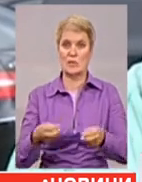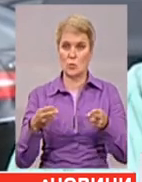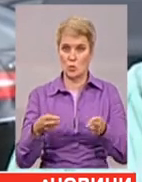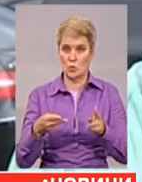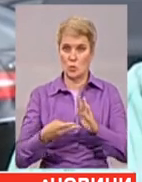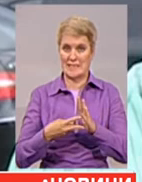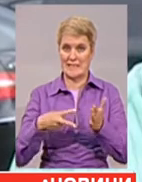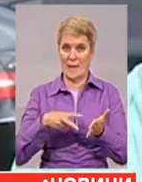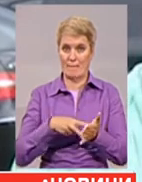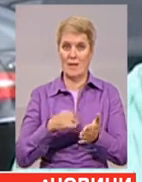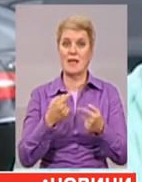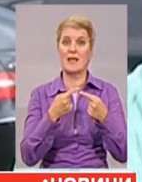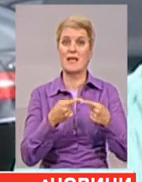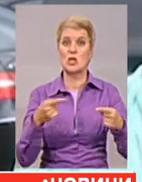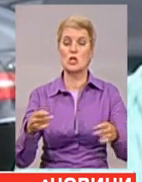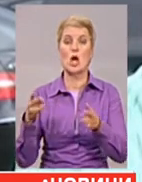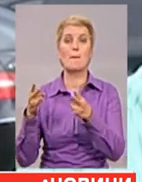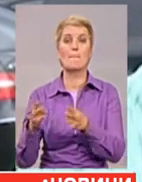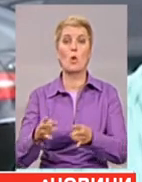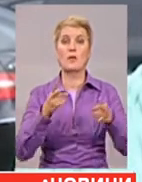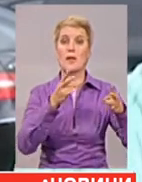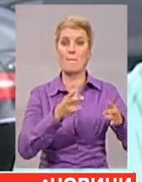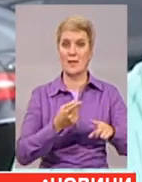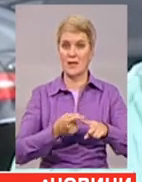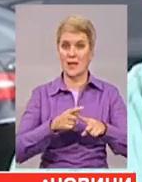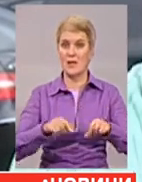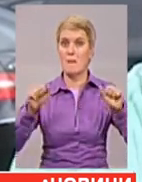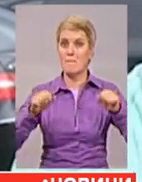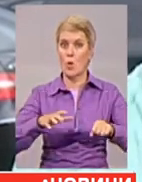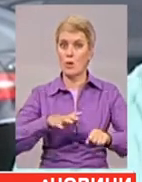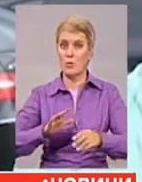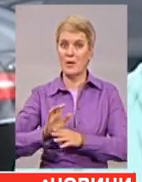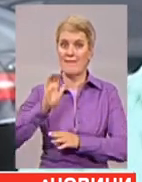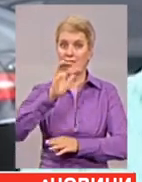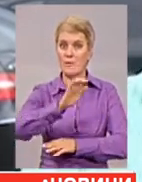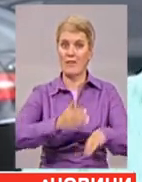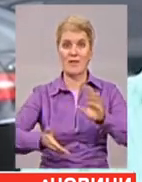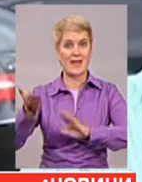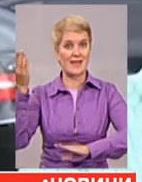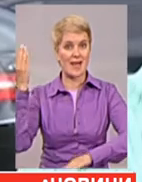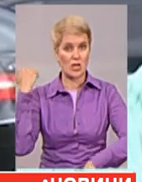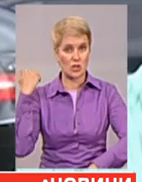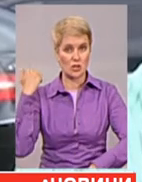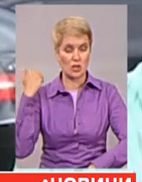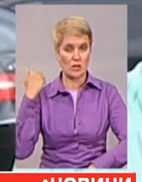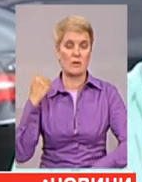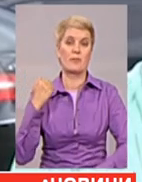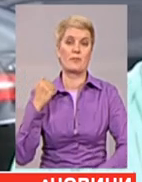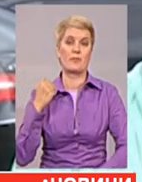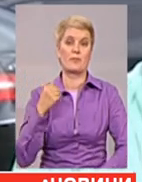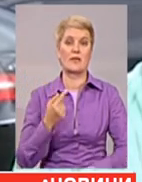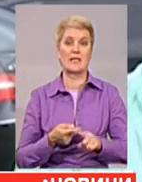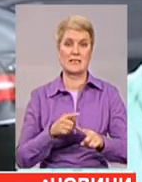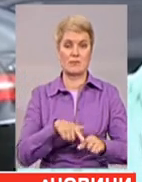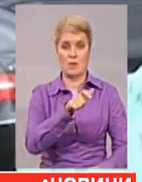інших потерпілих, які могли бути відправлені раніше вищевказаними особами,